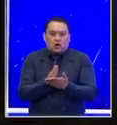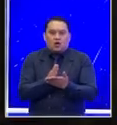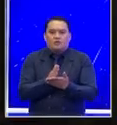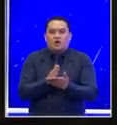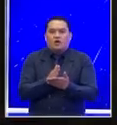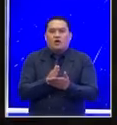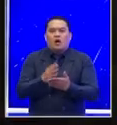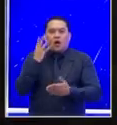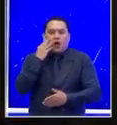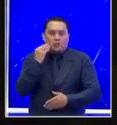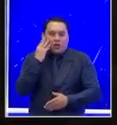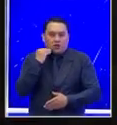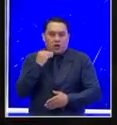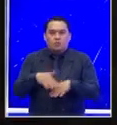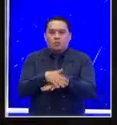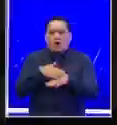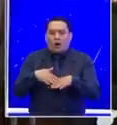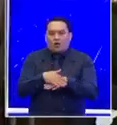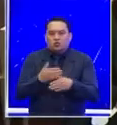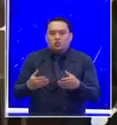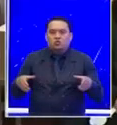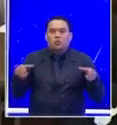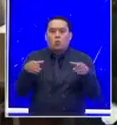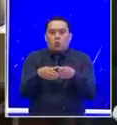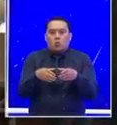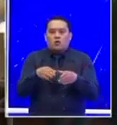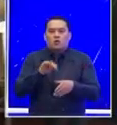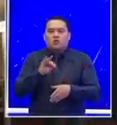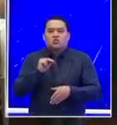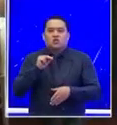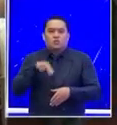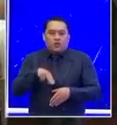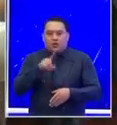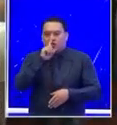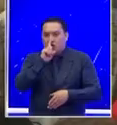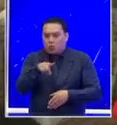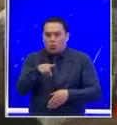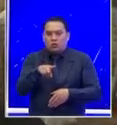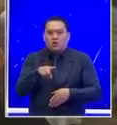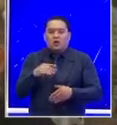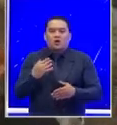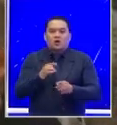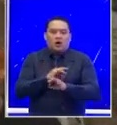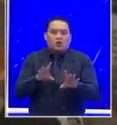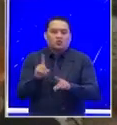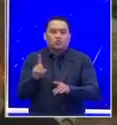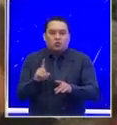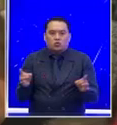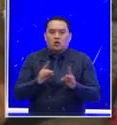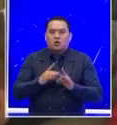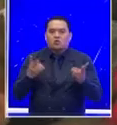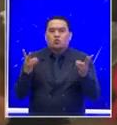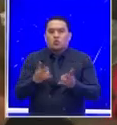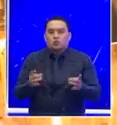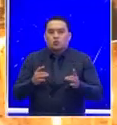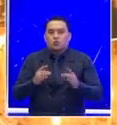кафедрального собора Алма-Аты. Массовых сборов в связи с ситуацией пандемии коронавируса не будет, подчеркнул митрополит. Все торжества